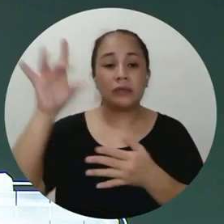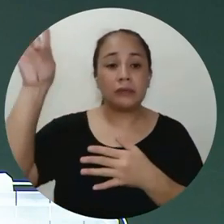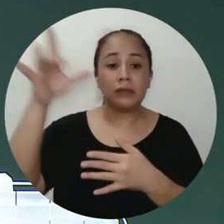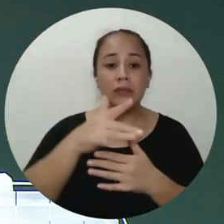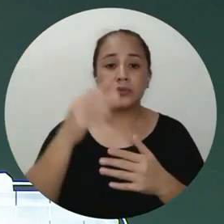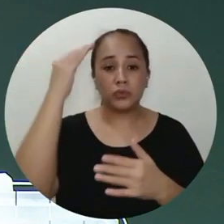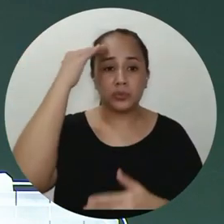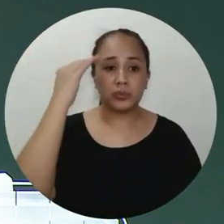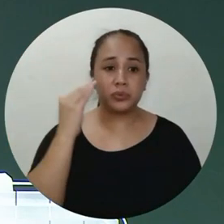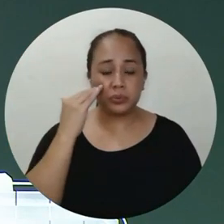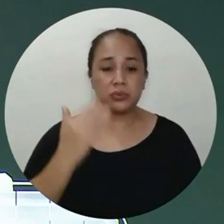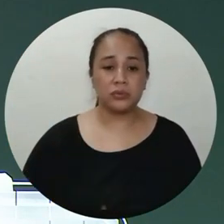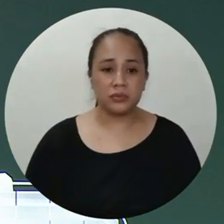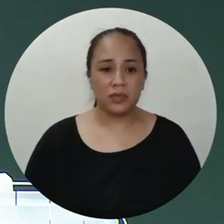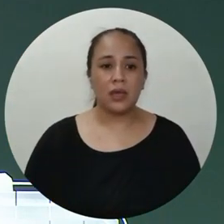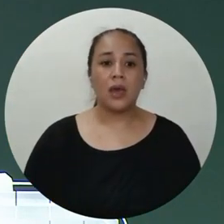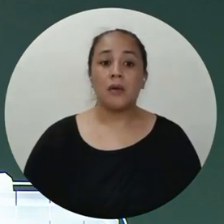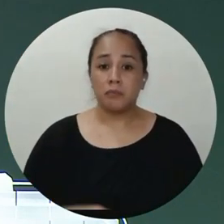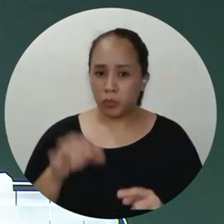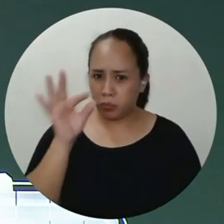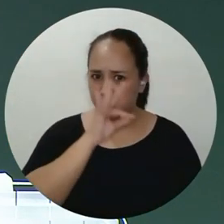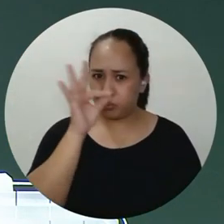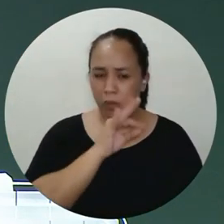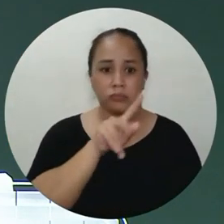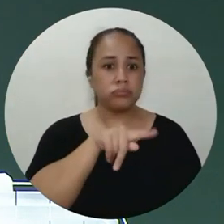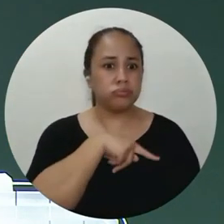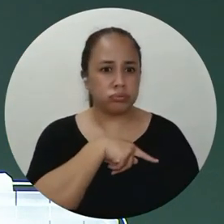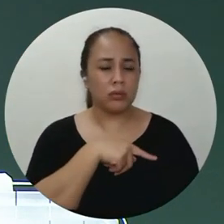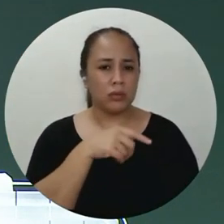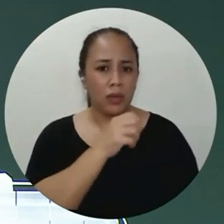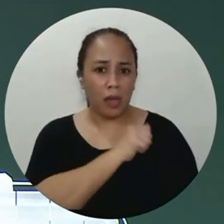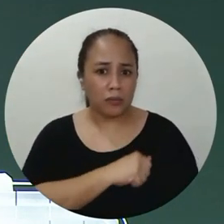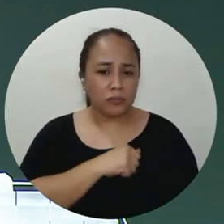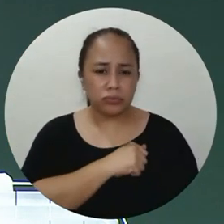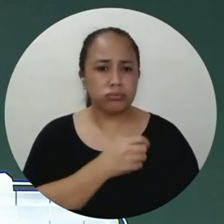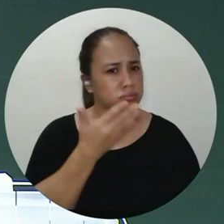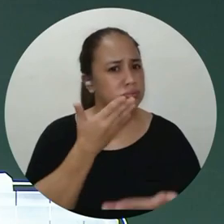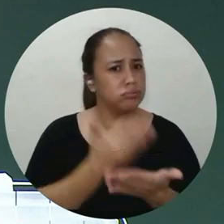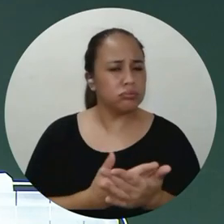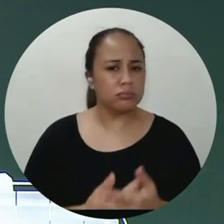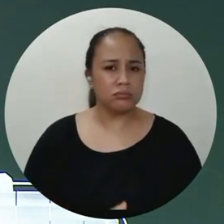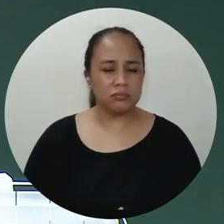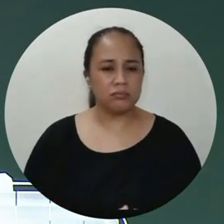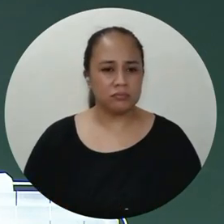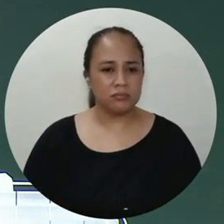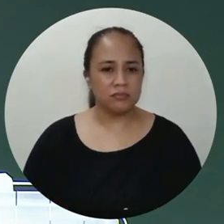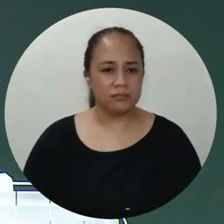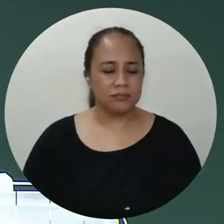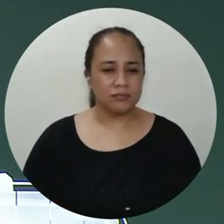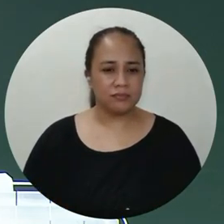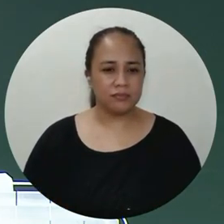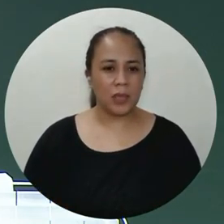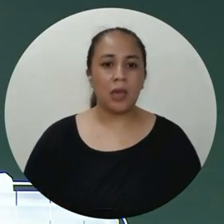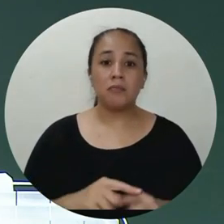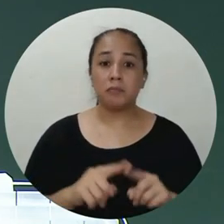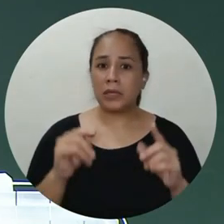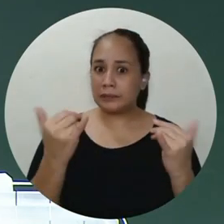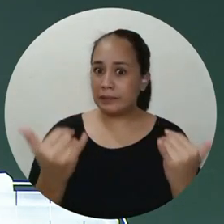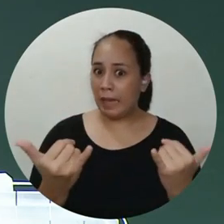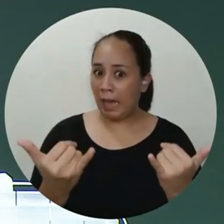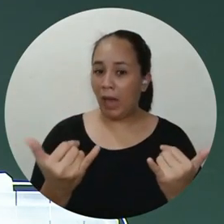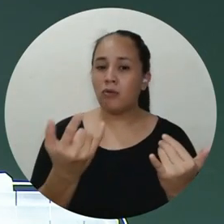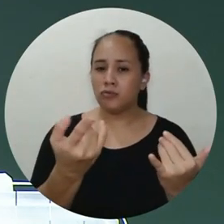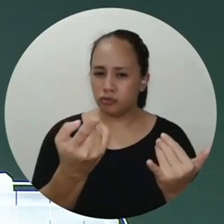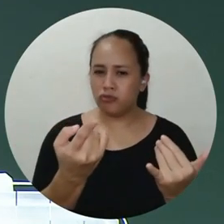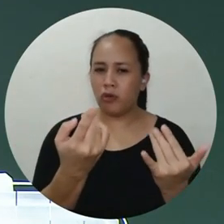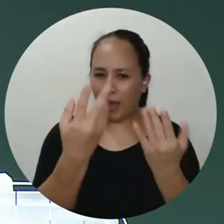너무 좋아요. But Filipinos, your personality and self story is so good. 이제는요 결단이죠 결단. But now it's time for you to make a resolution.